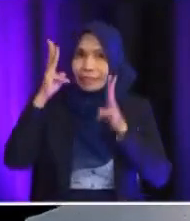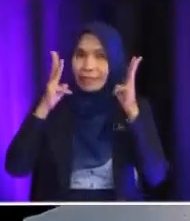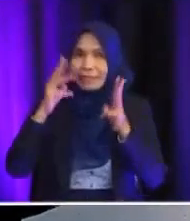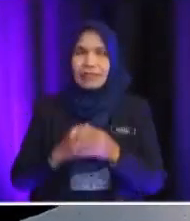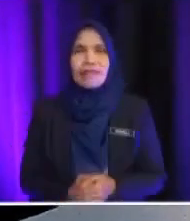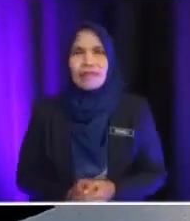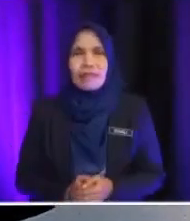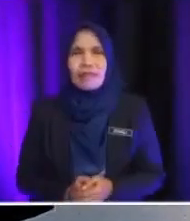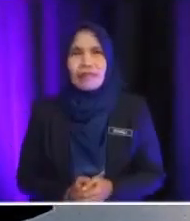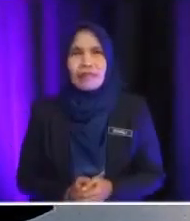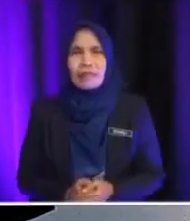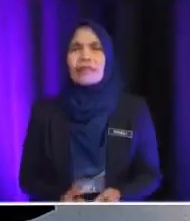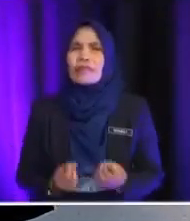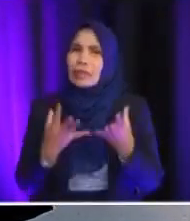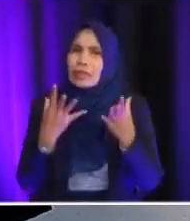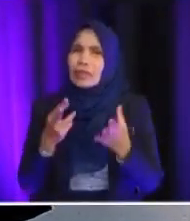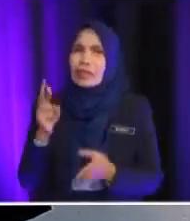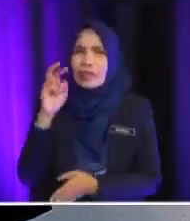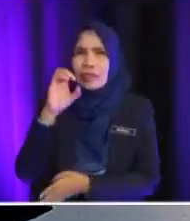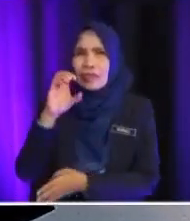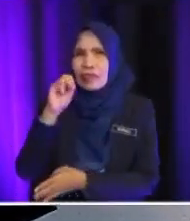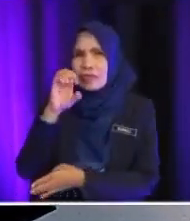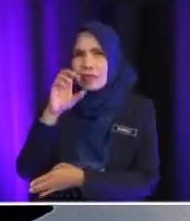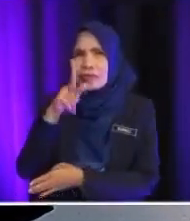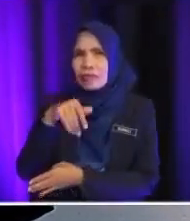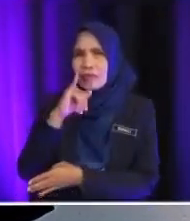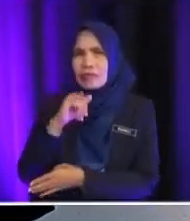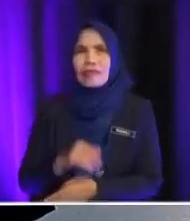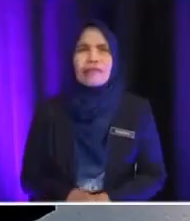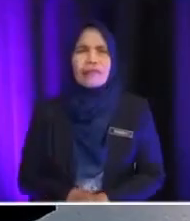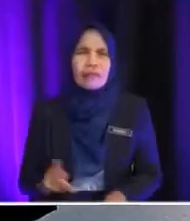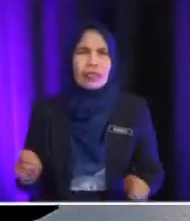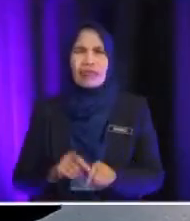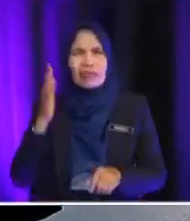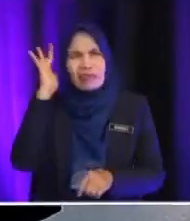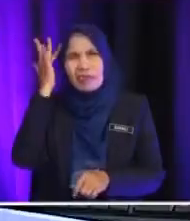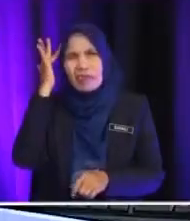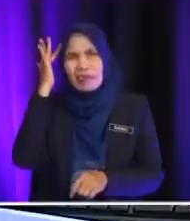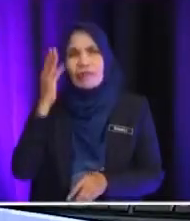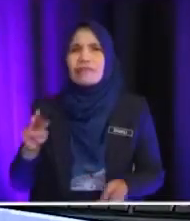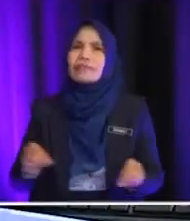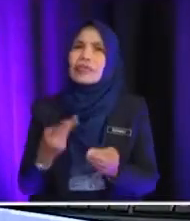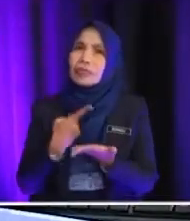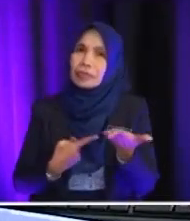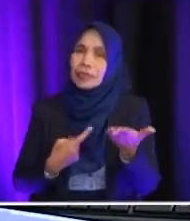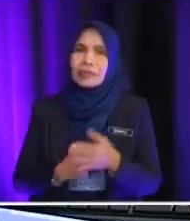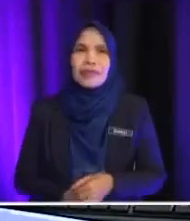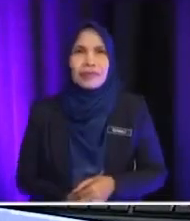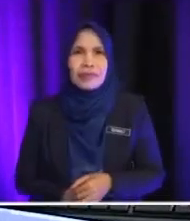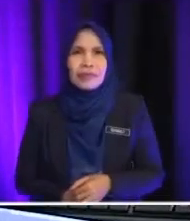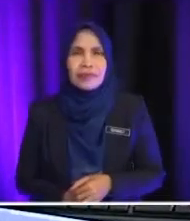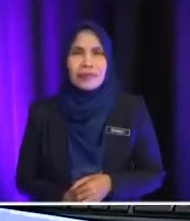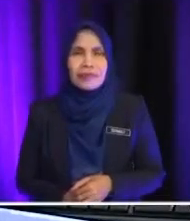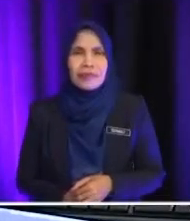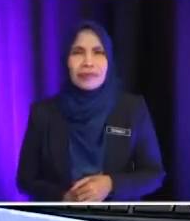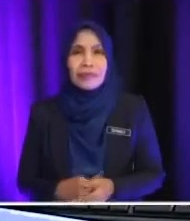cikgu ni ha. Tengok ada banyak resepi dalam buku ni cikgu. Tapi kan Ria tak tahu nak masak apa. Oh, masalah kecil je tu. Okey, Ria nak